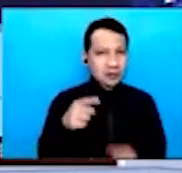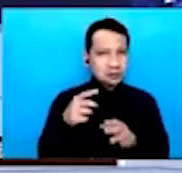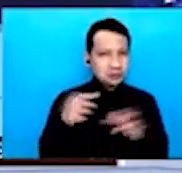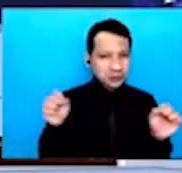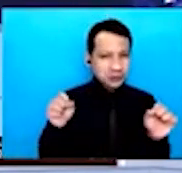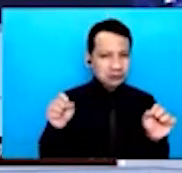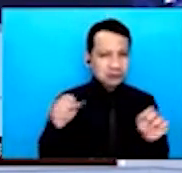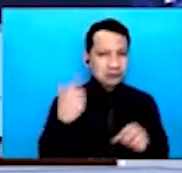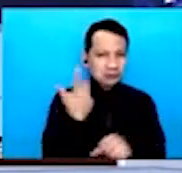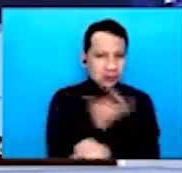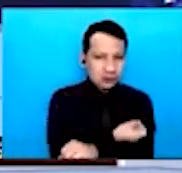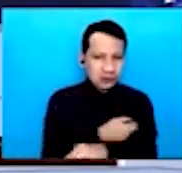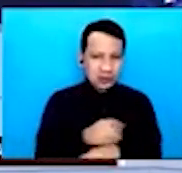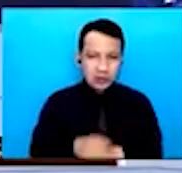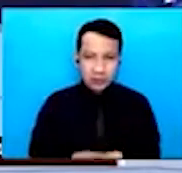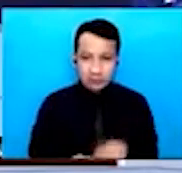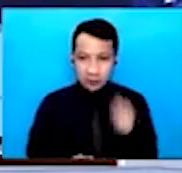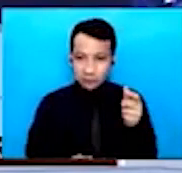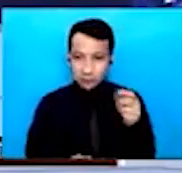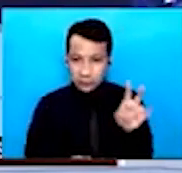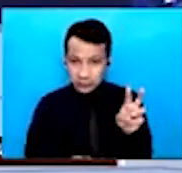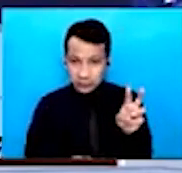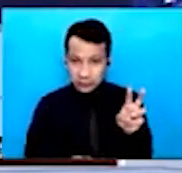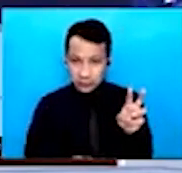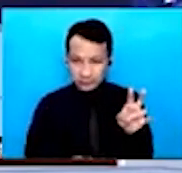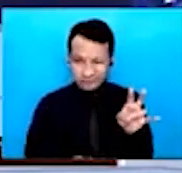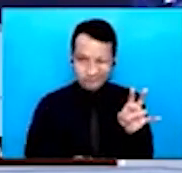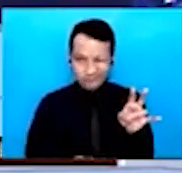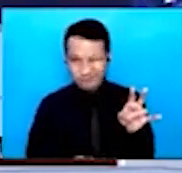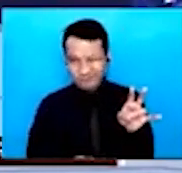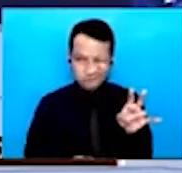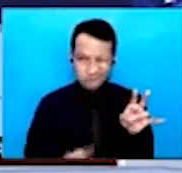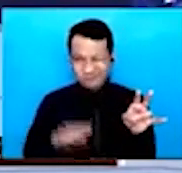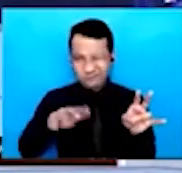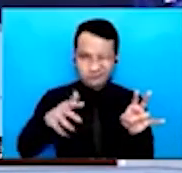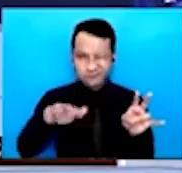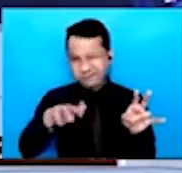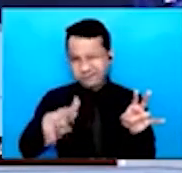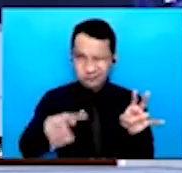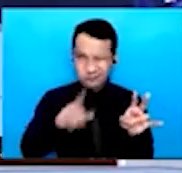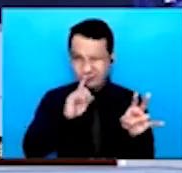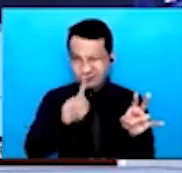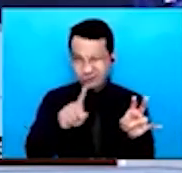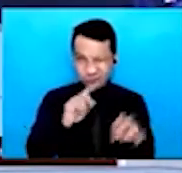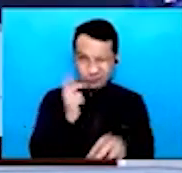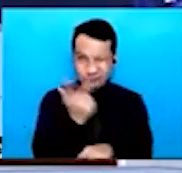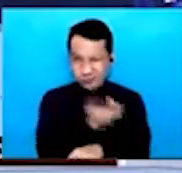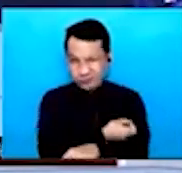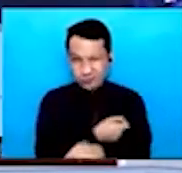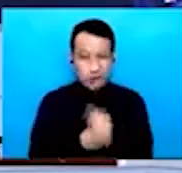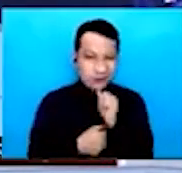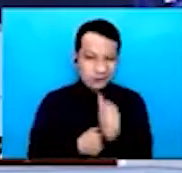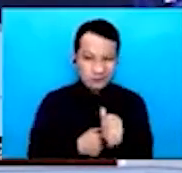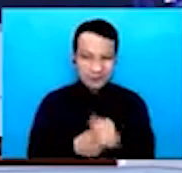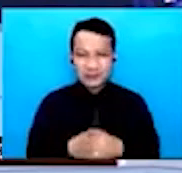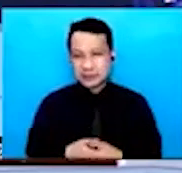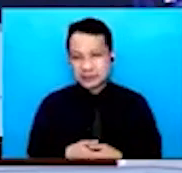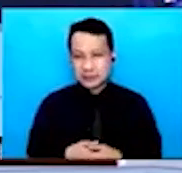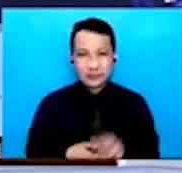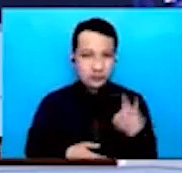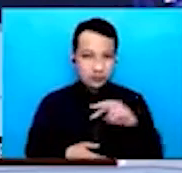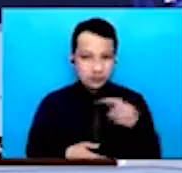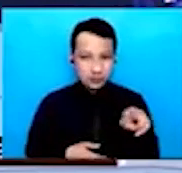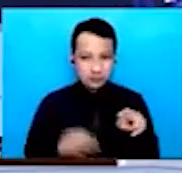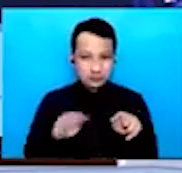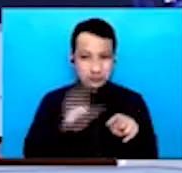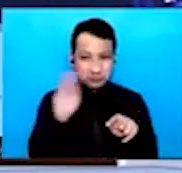bakuna. 27% ang may agam-agam kung epektibo nga ba ang COVID vaccine o hindi. 22% ang